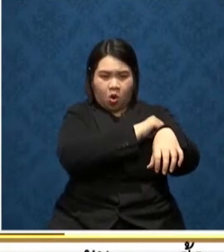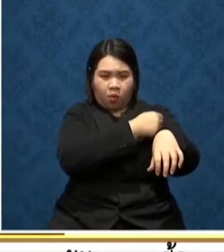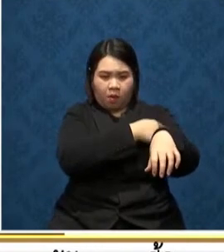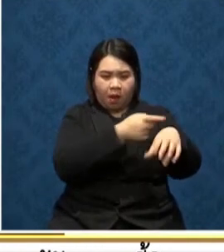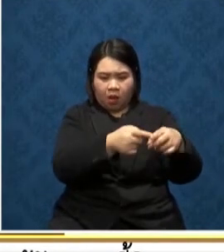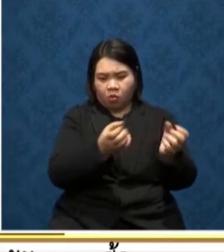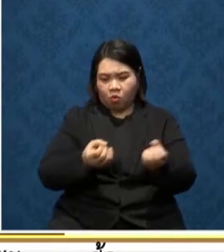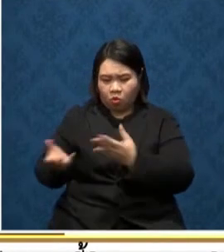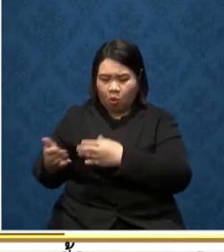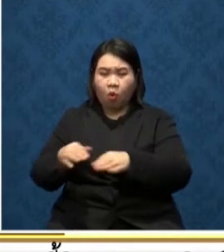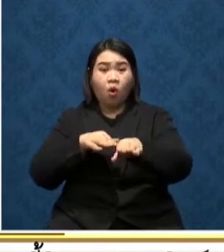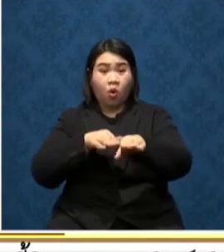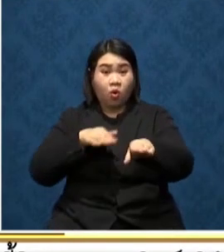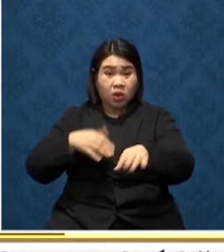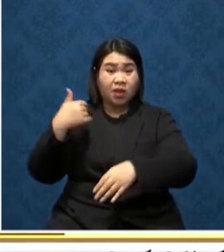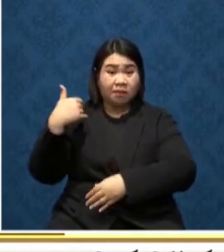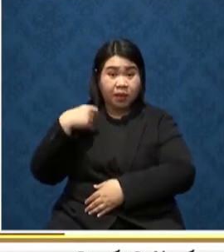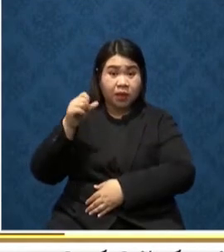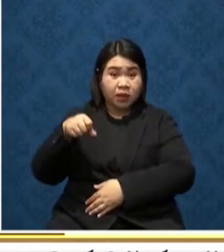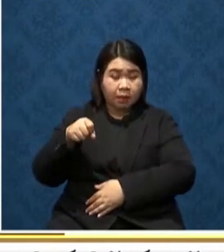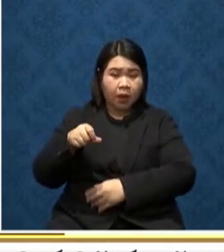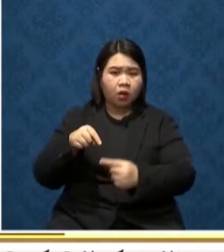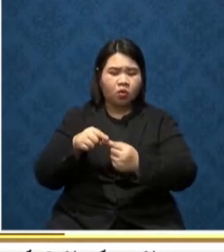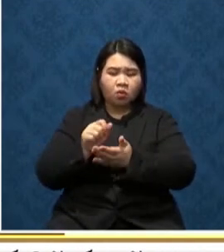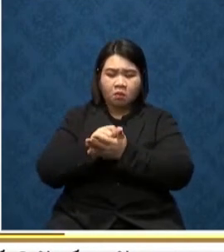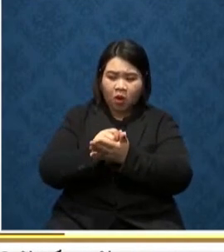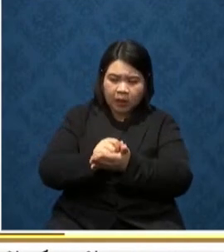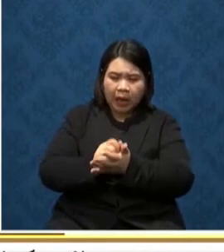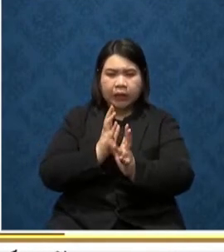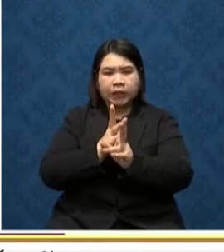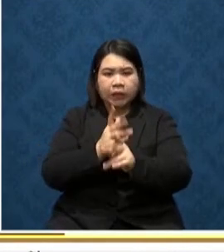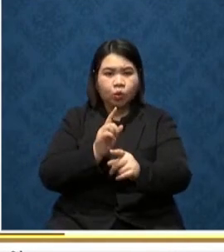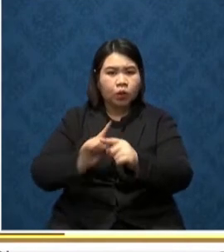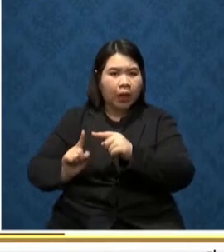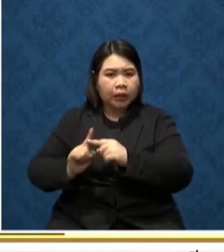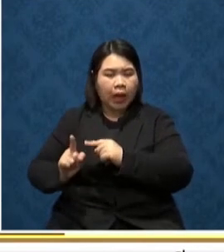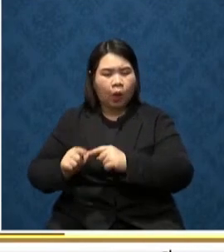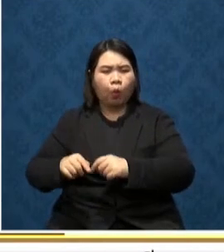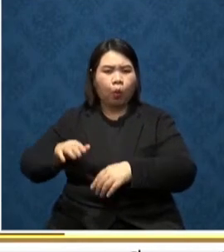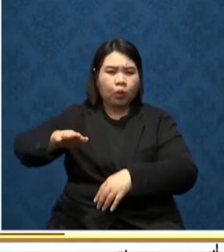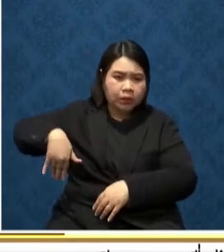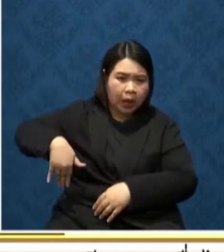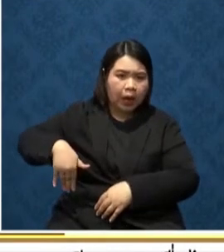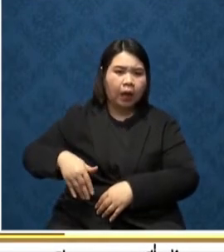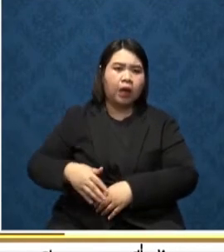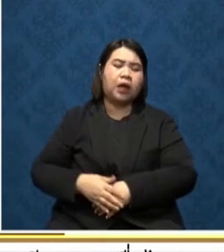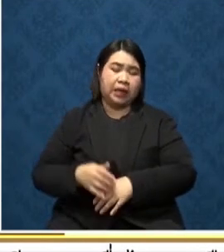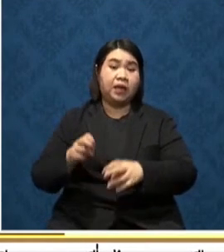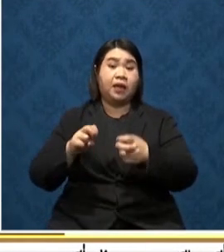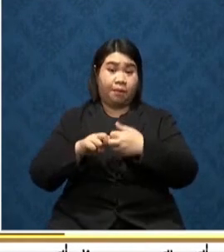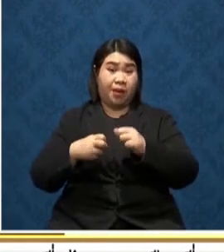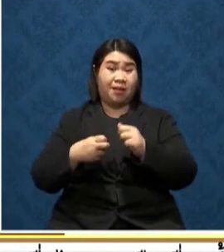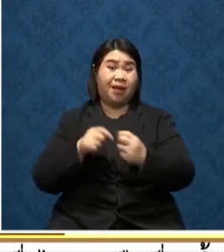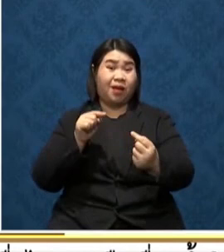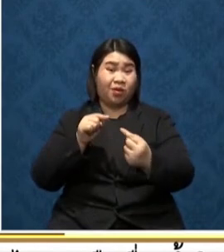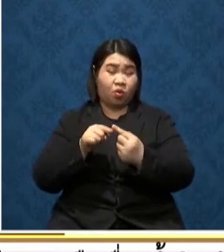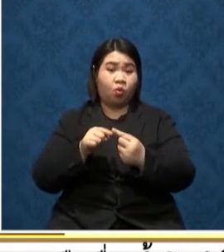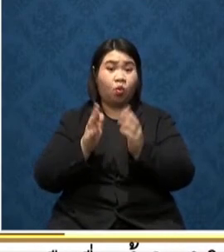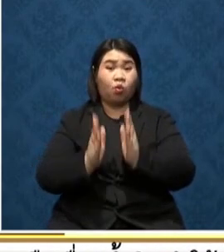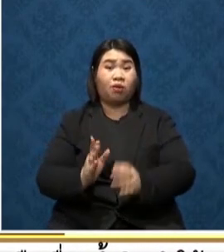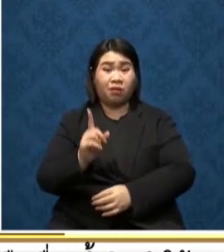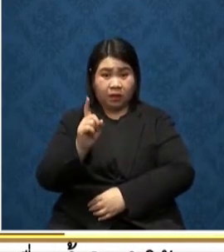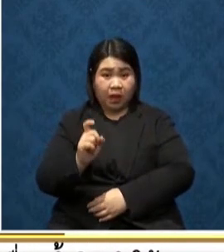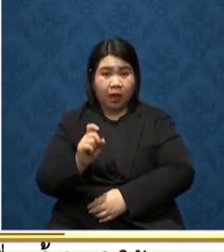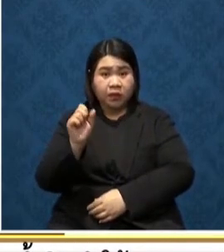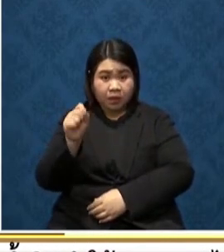า เรื่อง รสติดหรอการให้บริการ ท ทาจะ ๆ เขาขยatedพ ใน ง่าสู่รณ เสีย